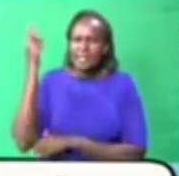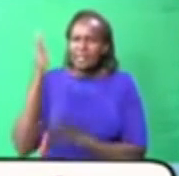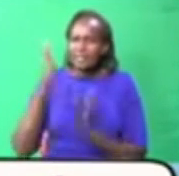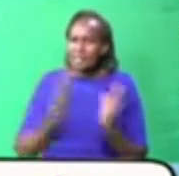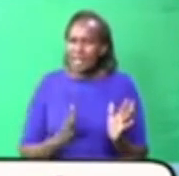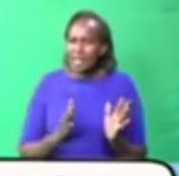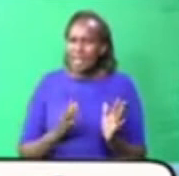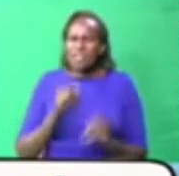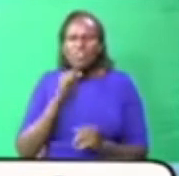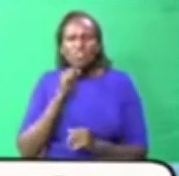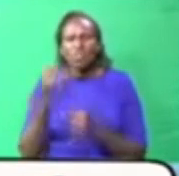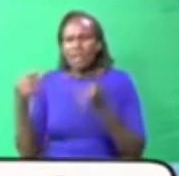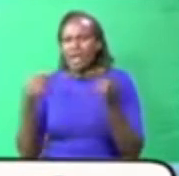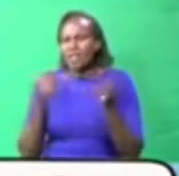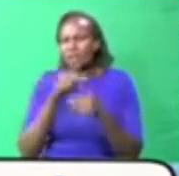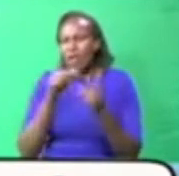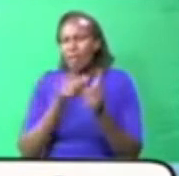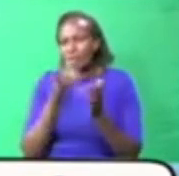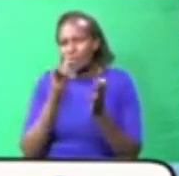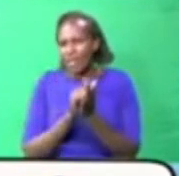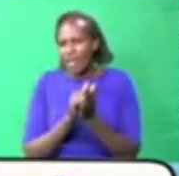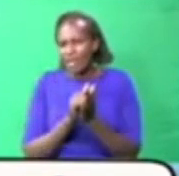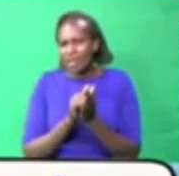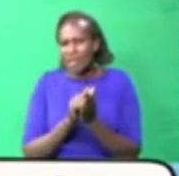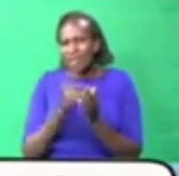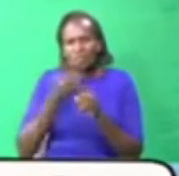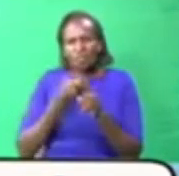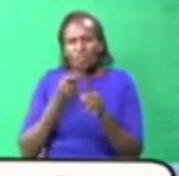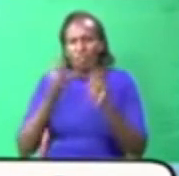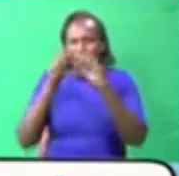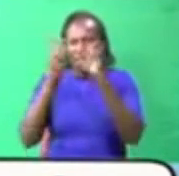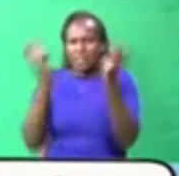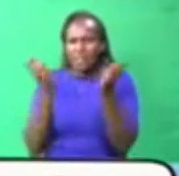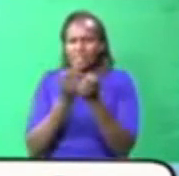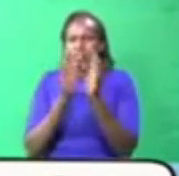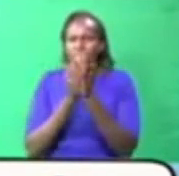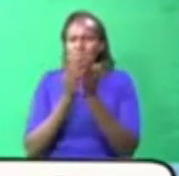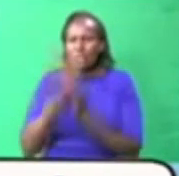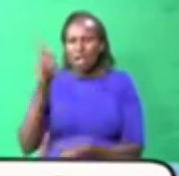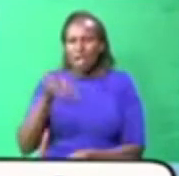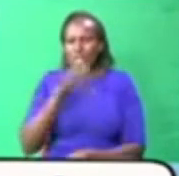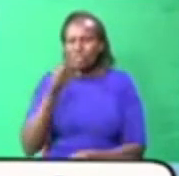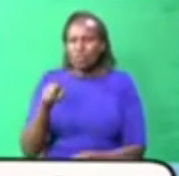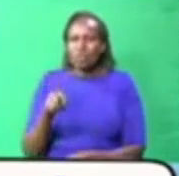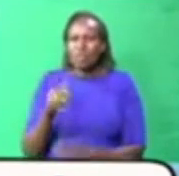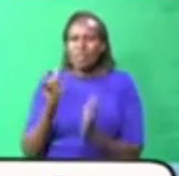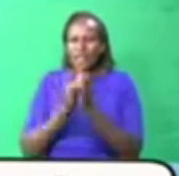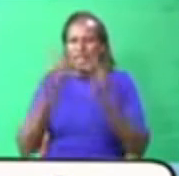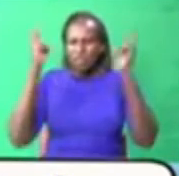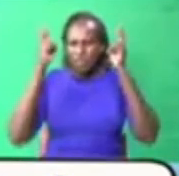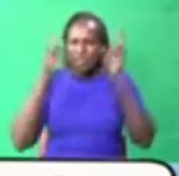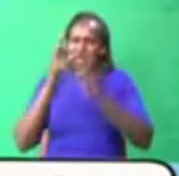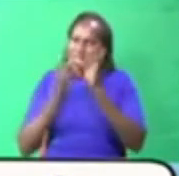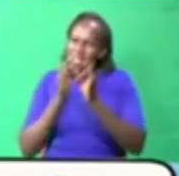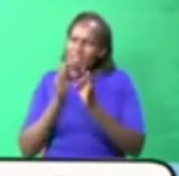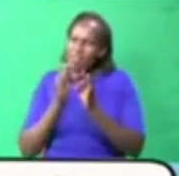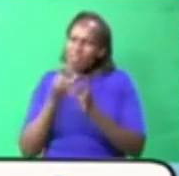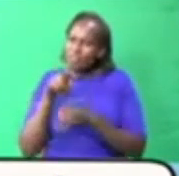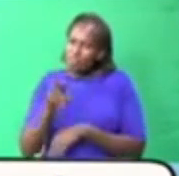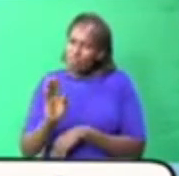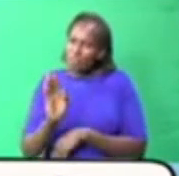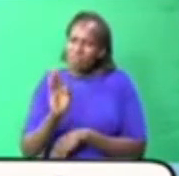not argue about this. In fact, kwa hiyo textbook tulicancel out that topic. Tunasema kama hiyo ndio msimamo